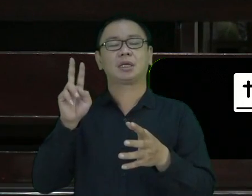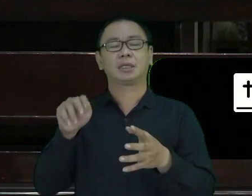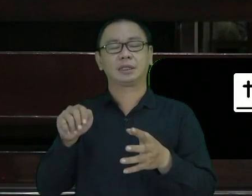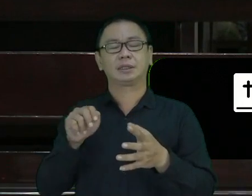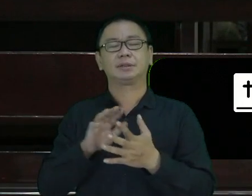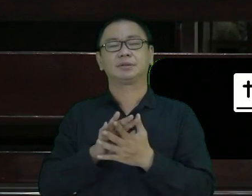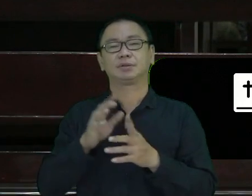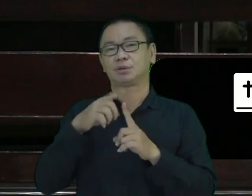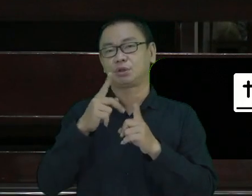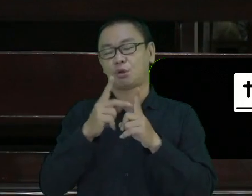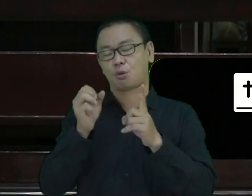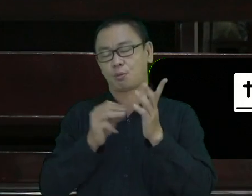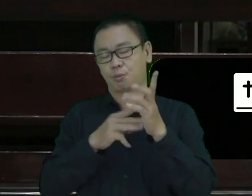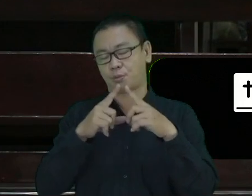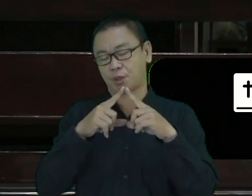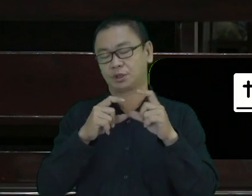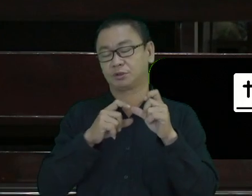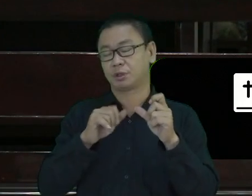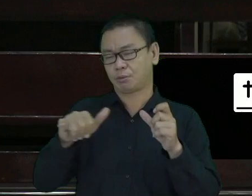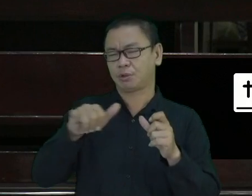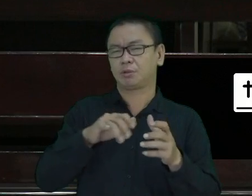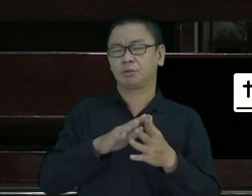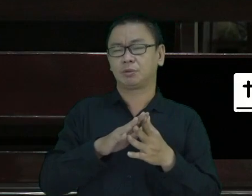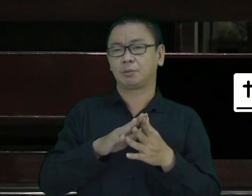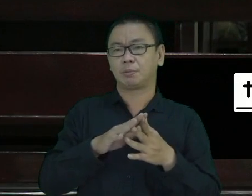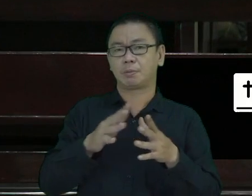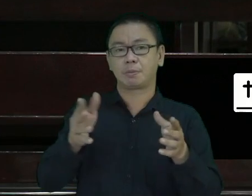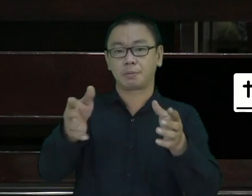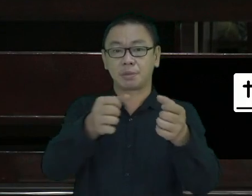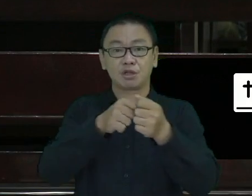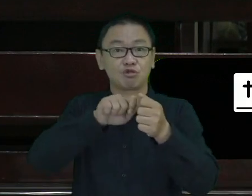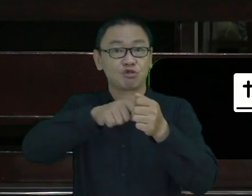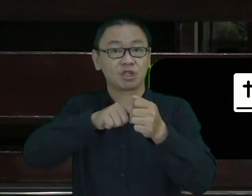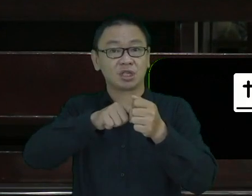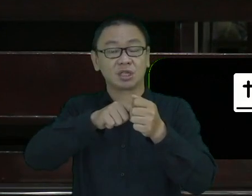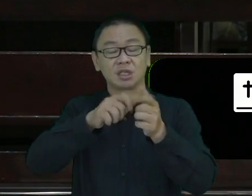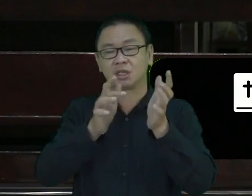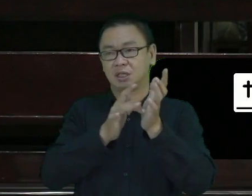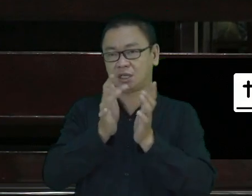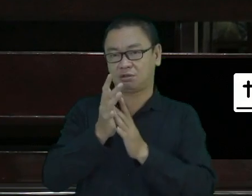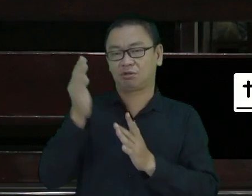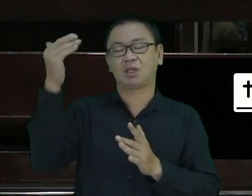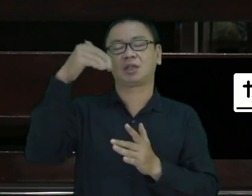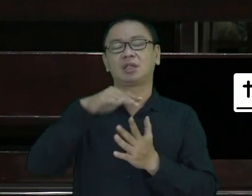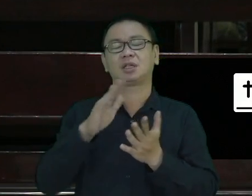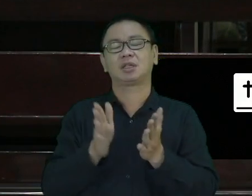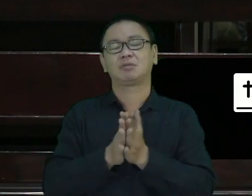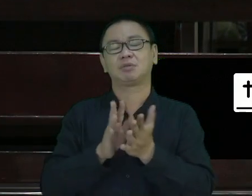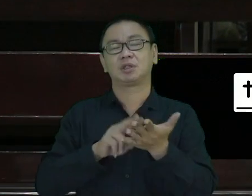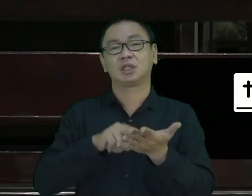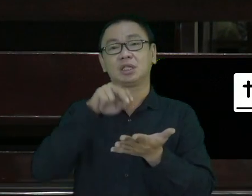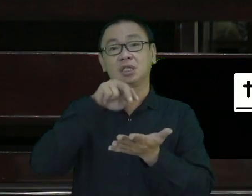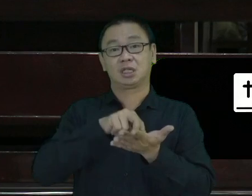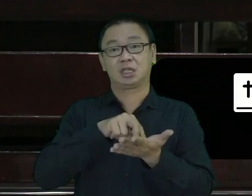mereka. Sementara pintu-pintu terkunci, Yesus datang dan ia berdiri di tengah-tengah